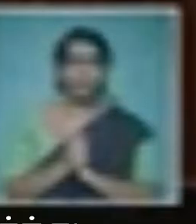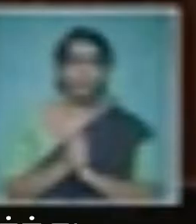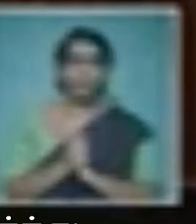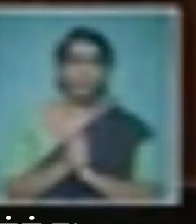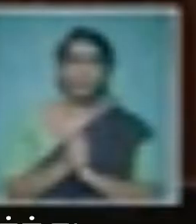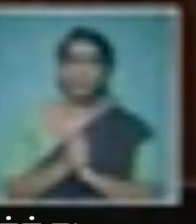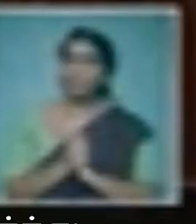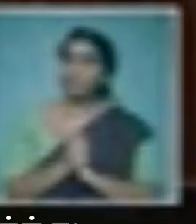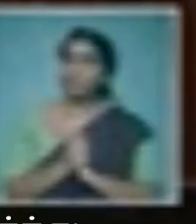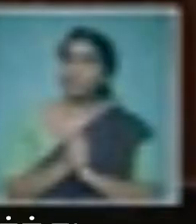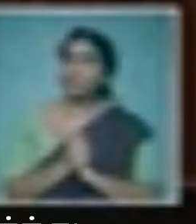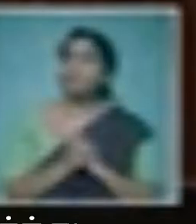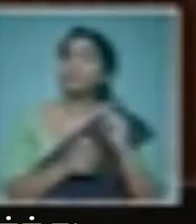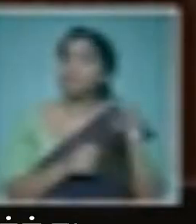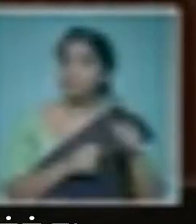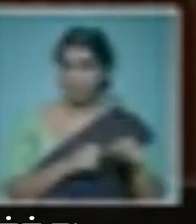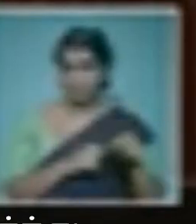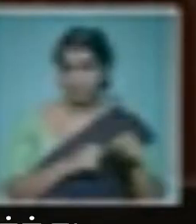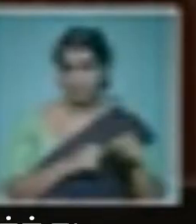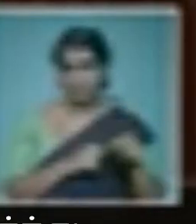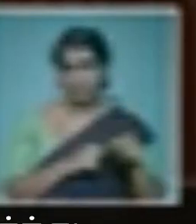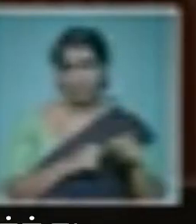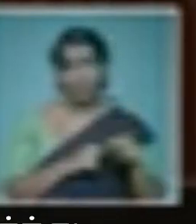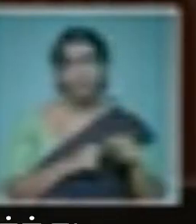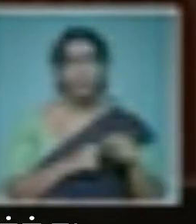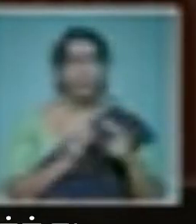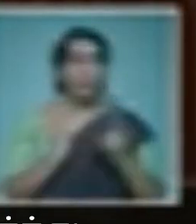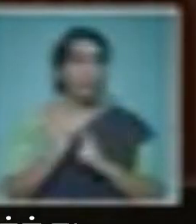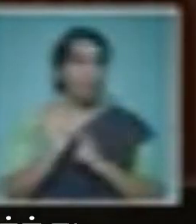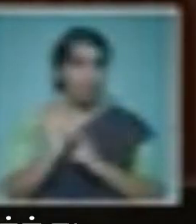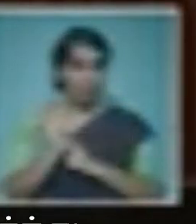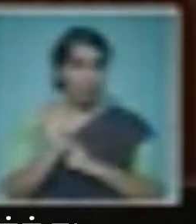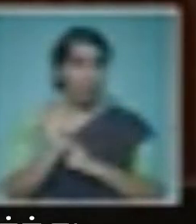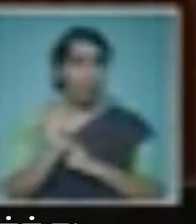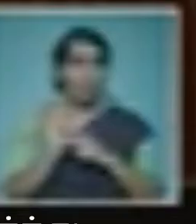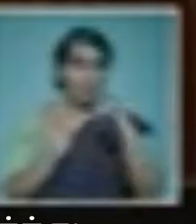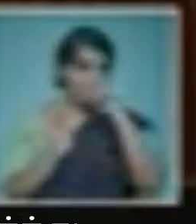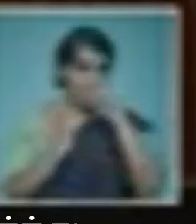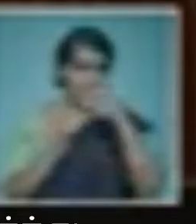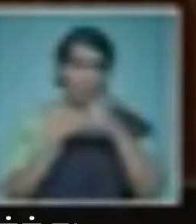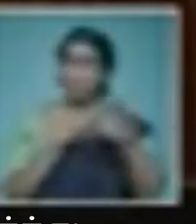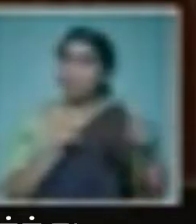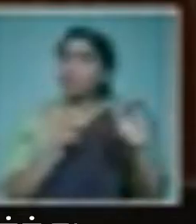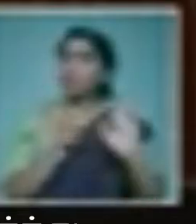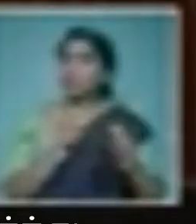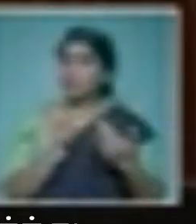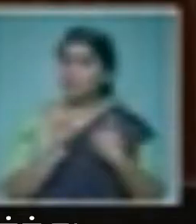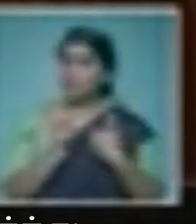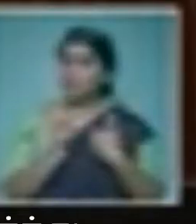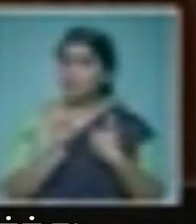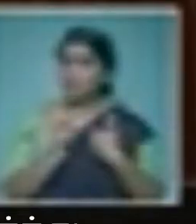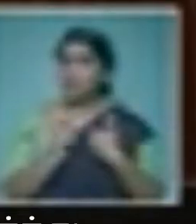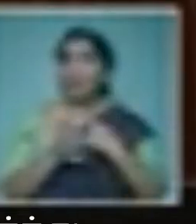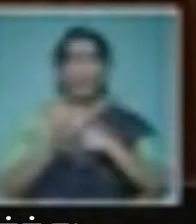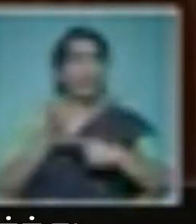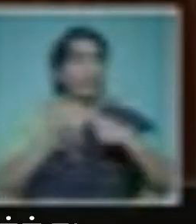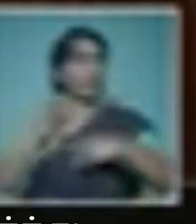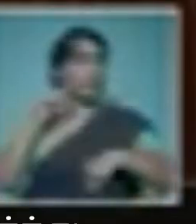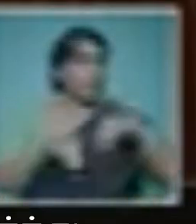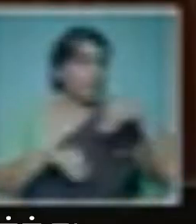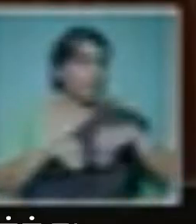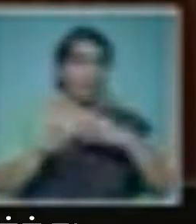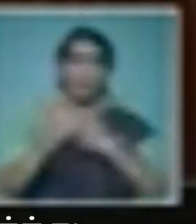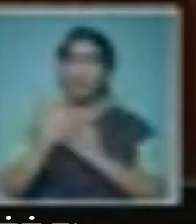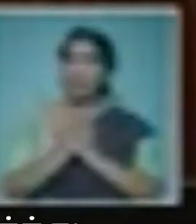කාර්තිකේ මාදම් ඉන්ද කාර්තිකේ මාදතිලේ එංගලුඩිය මන්නකාහවම් එංගලුඩිය අරසියල් උරිමේකාහවම් එංගලුඩිය ඉනත්ින්